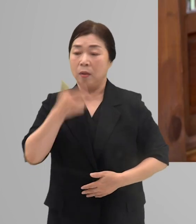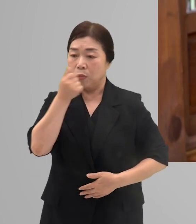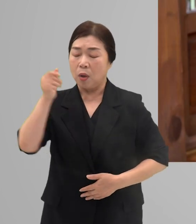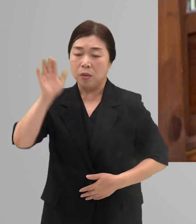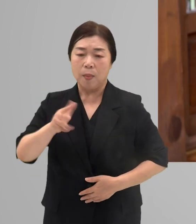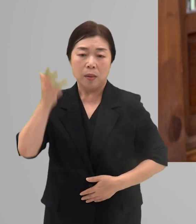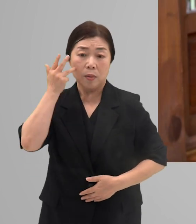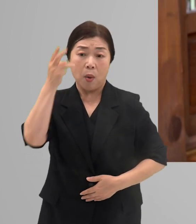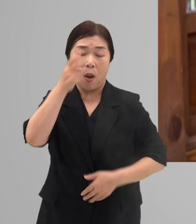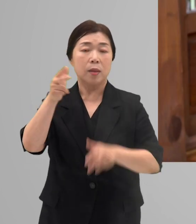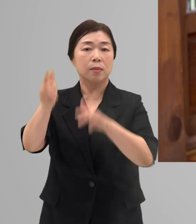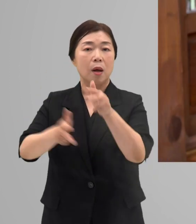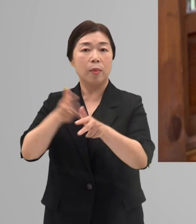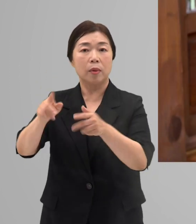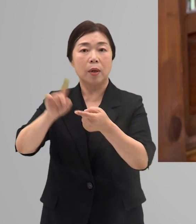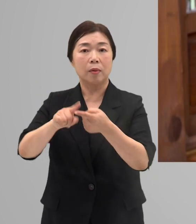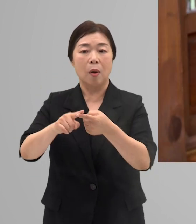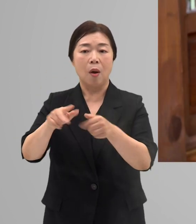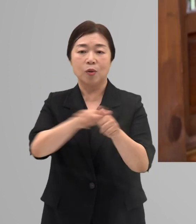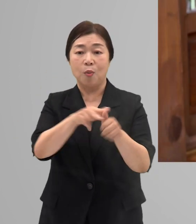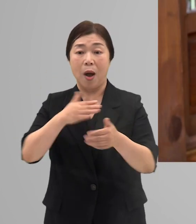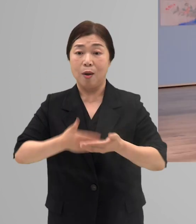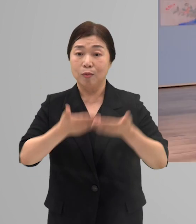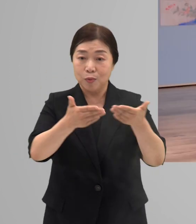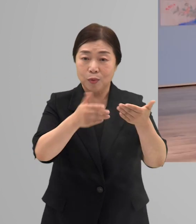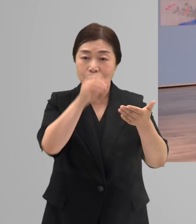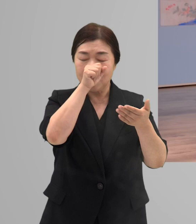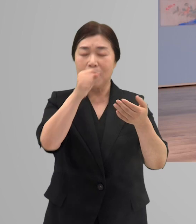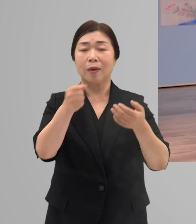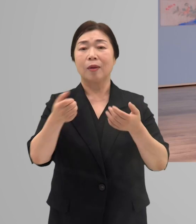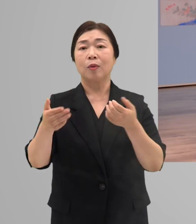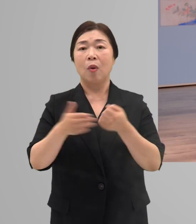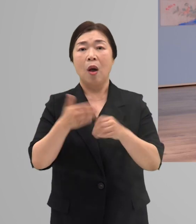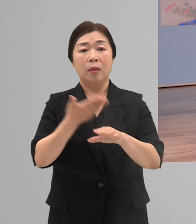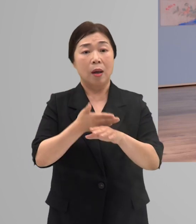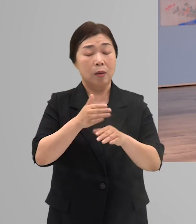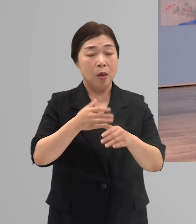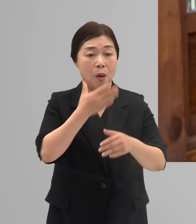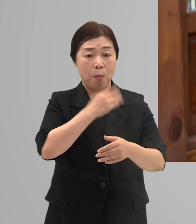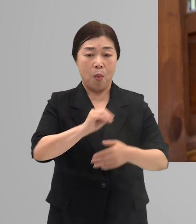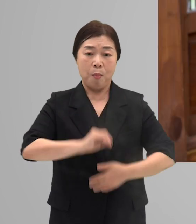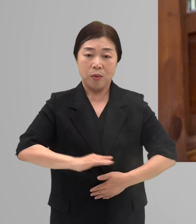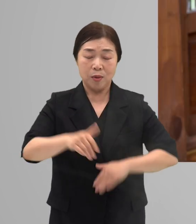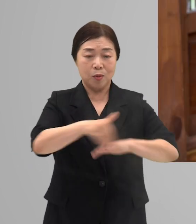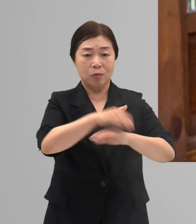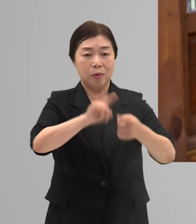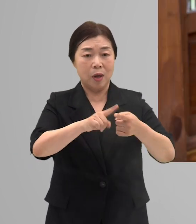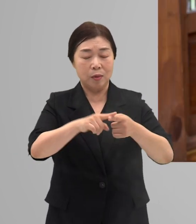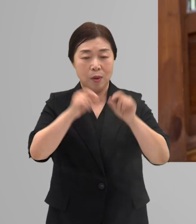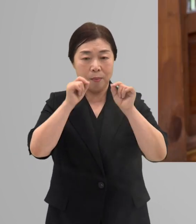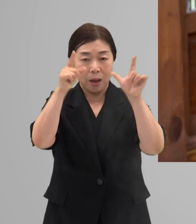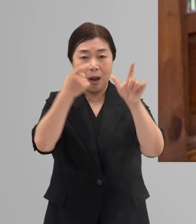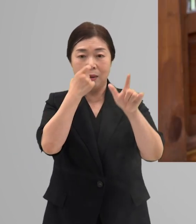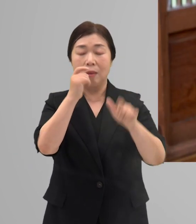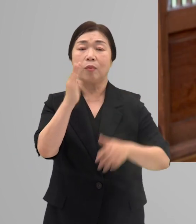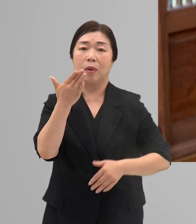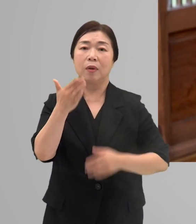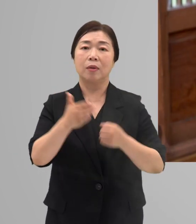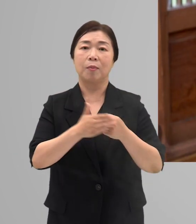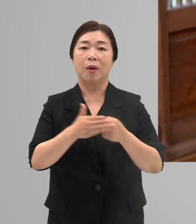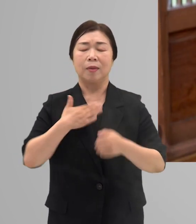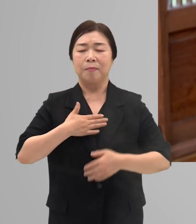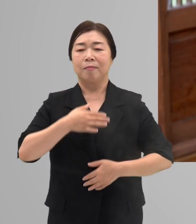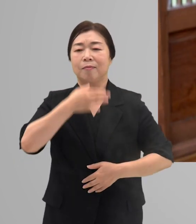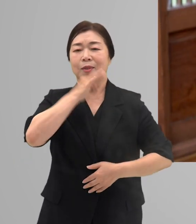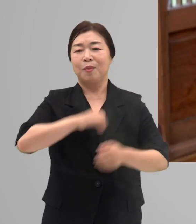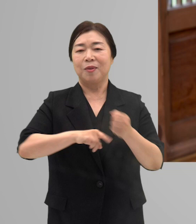관리 사업에 대해서 정보를 좀 전달할 수 있어서 좋았고 타 분야의 보건복지 정책에 대해서 제가 더 깊게 알 수 있게 된 것 같아서 저한테